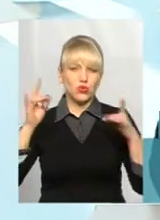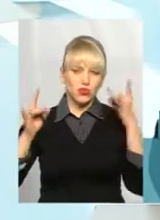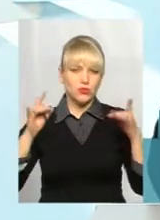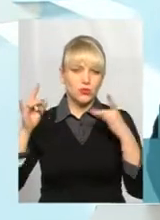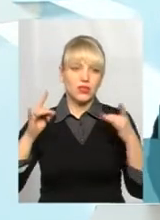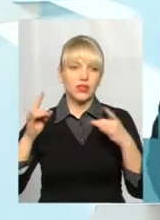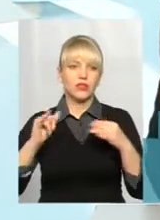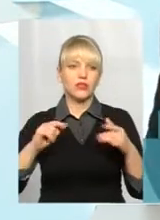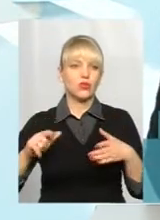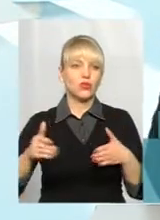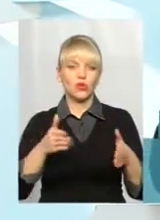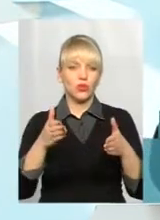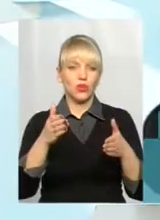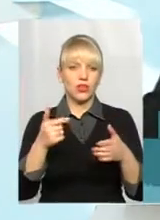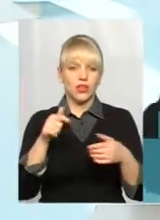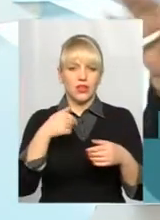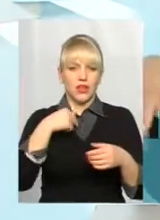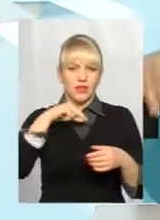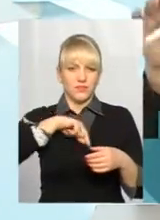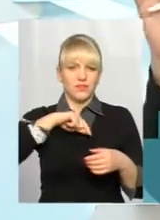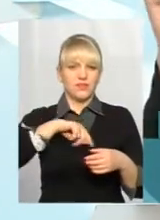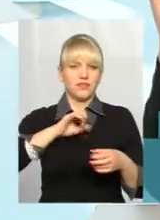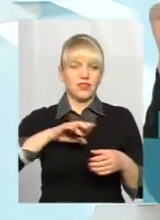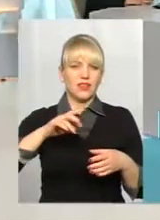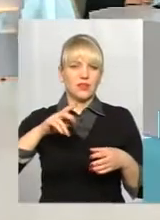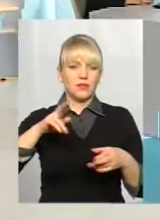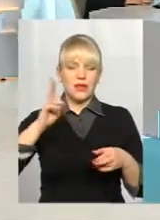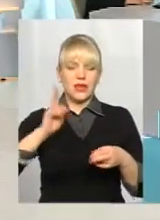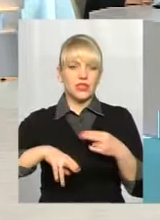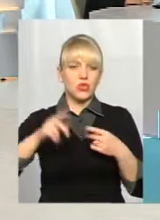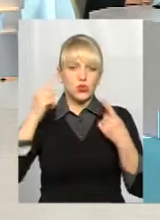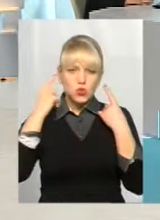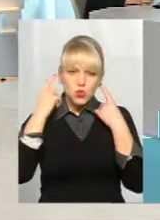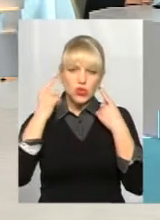Вже якимось чином ти вже перестаєш його чути,